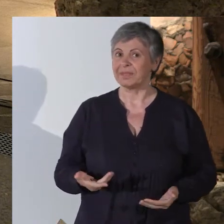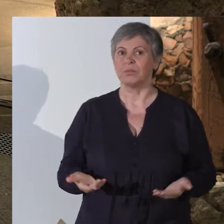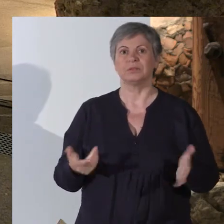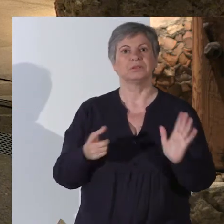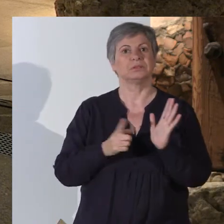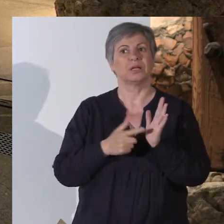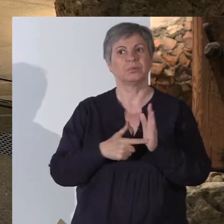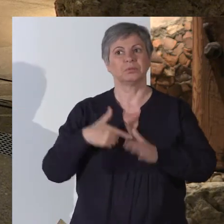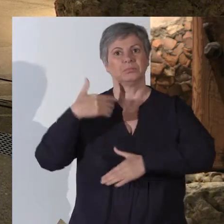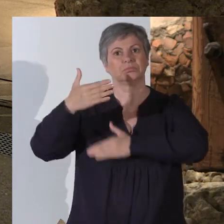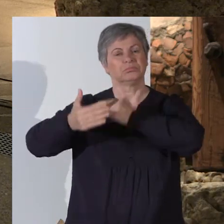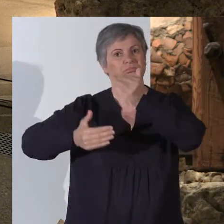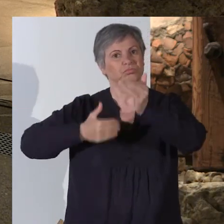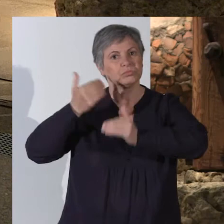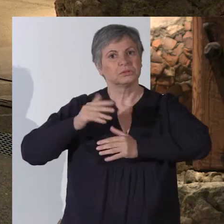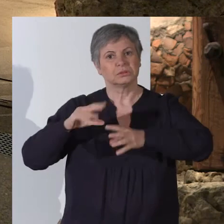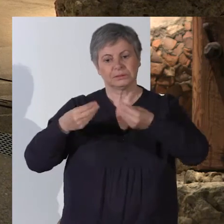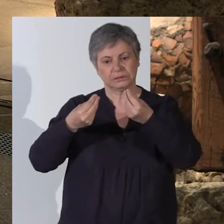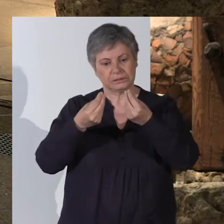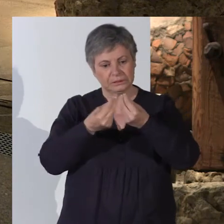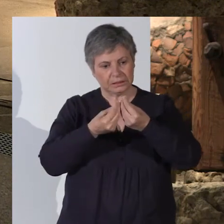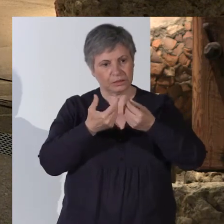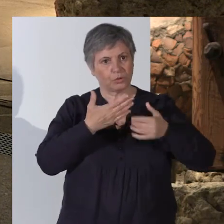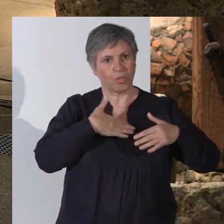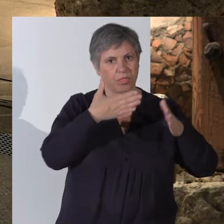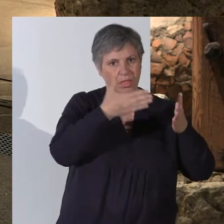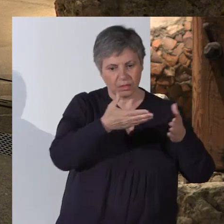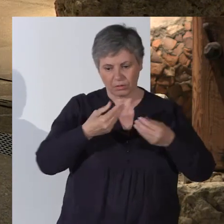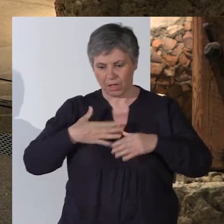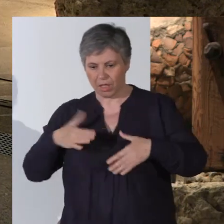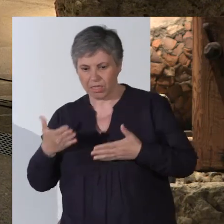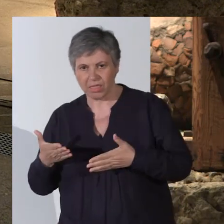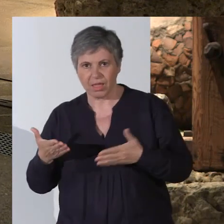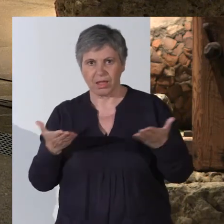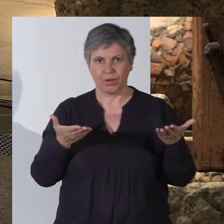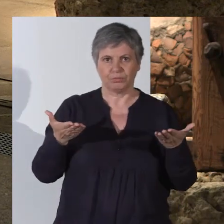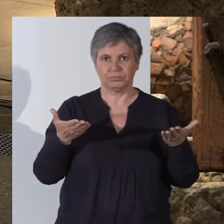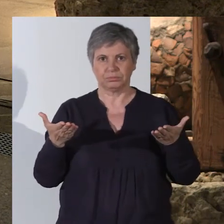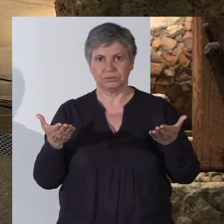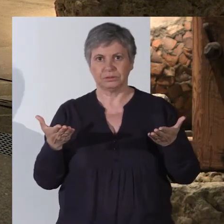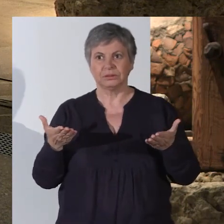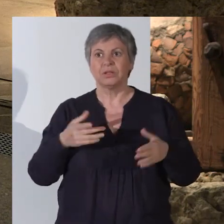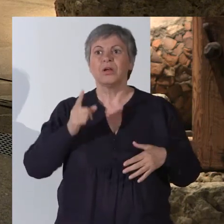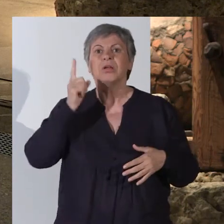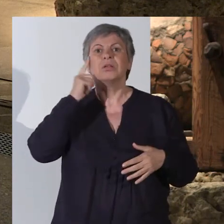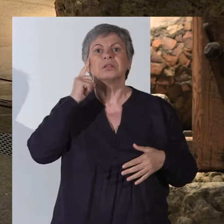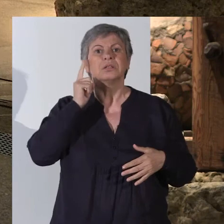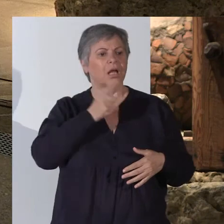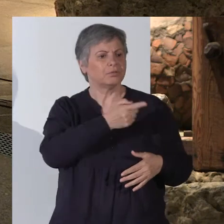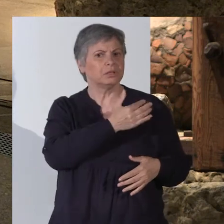καιρός να προσαρμόσουμε εκατέρωθεν τις προσδοκίες μας να καταλάβουνε τι μπορούνε να ζητήσουν από